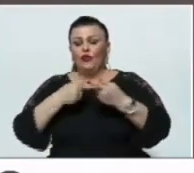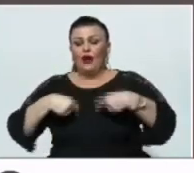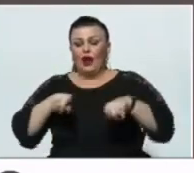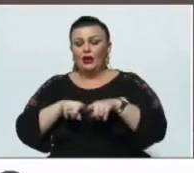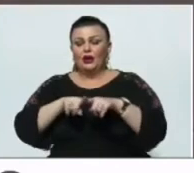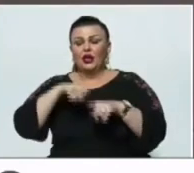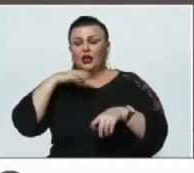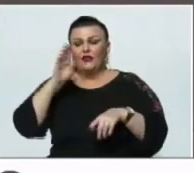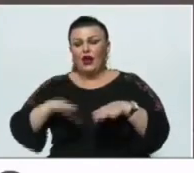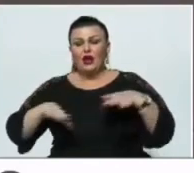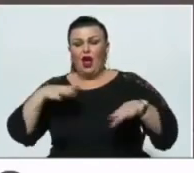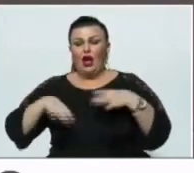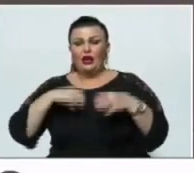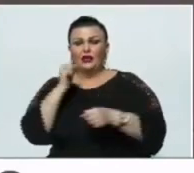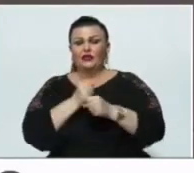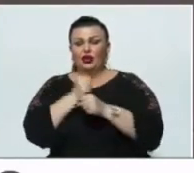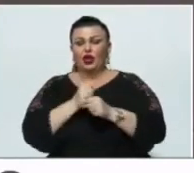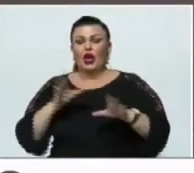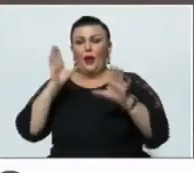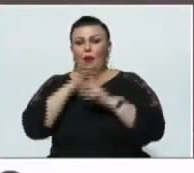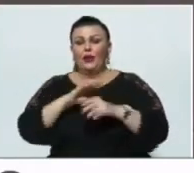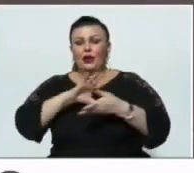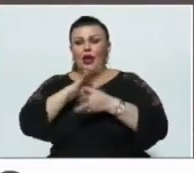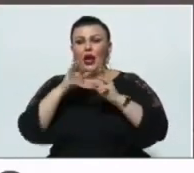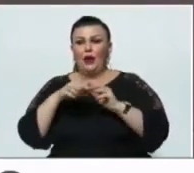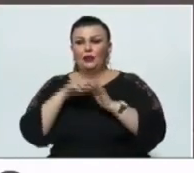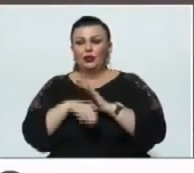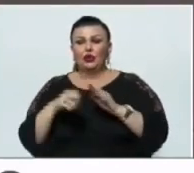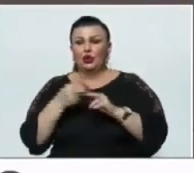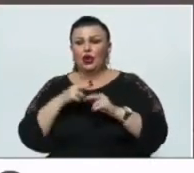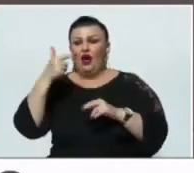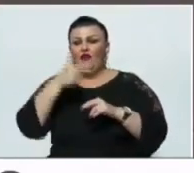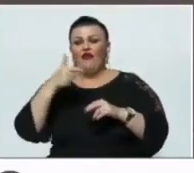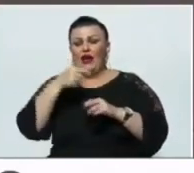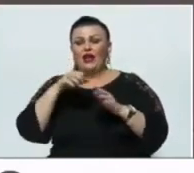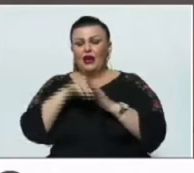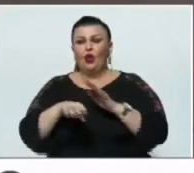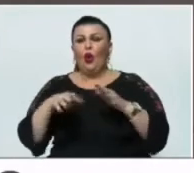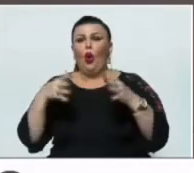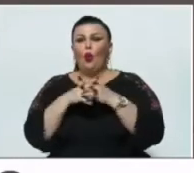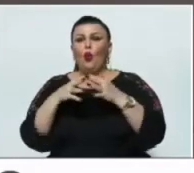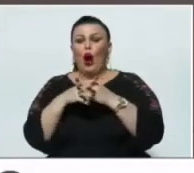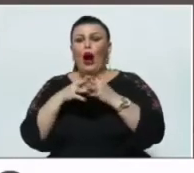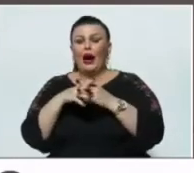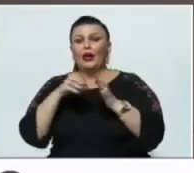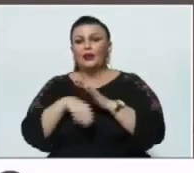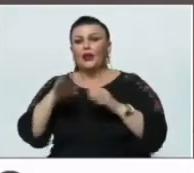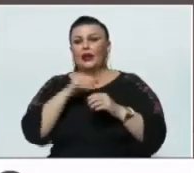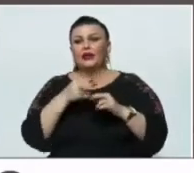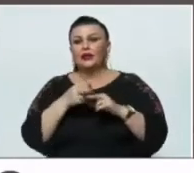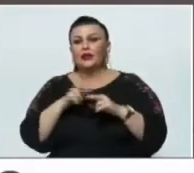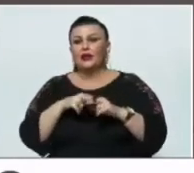qədər aktiv işləyə bildilər və həmçinin vətən müharibəsi dönəmində də bizim